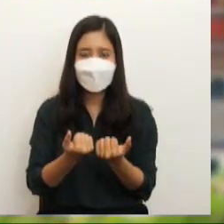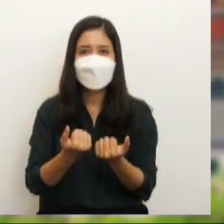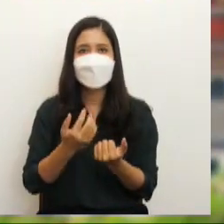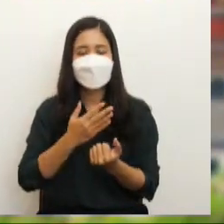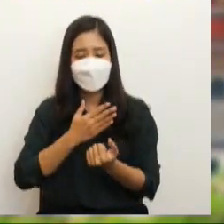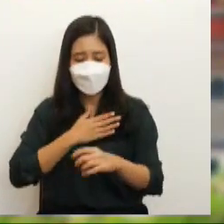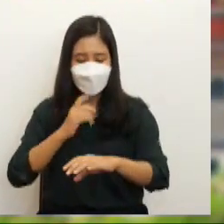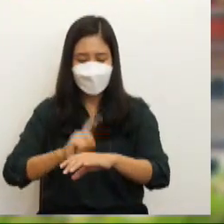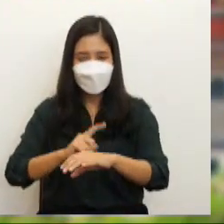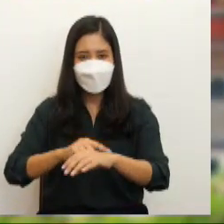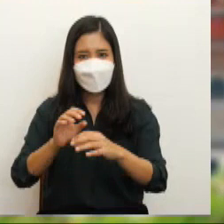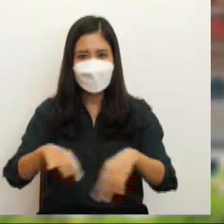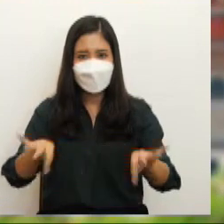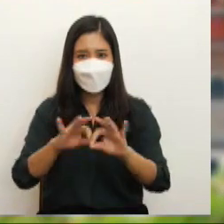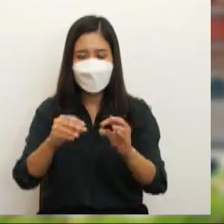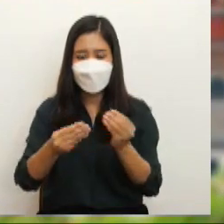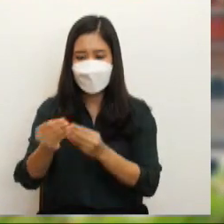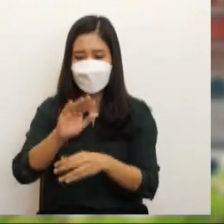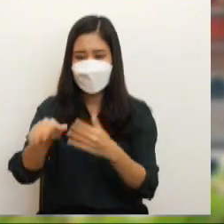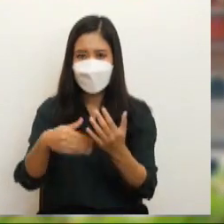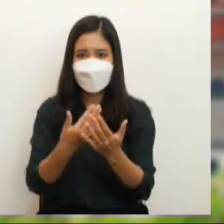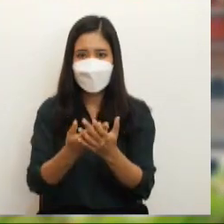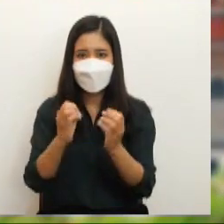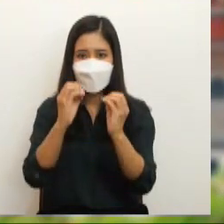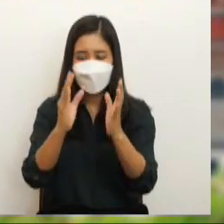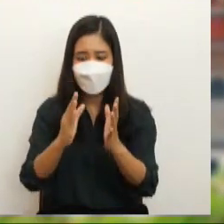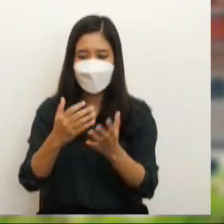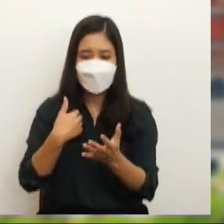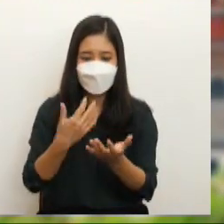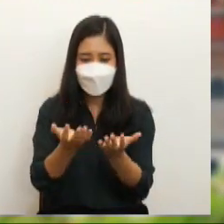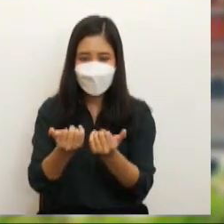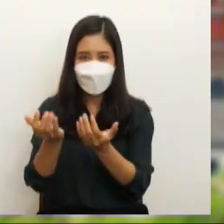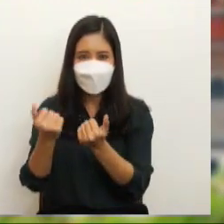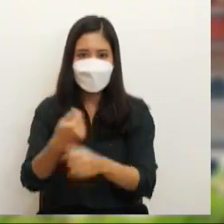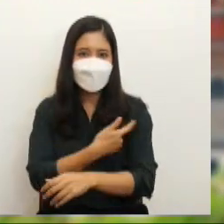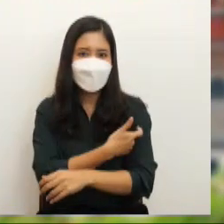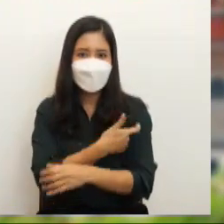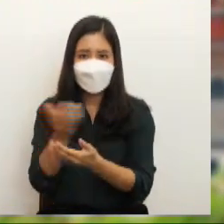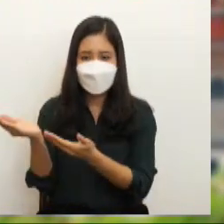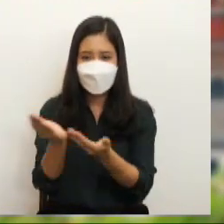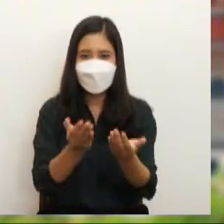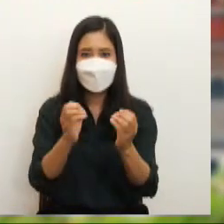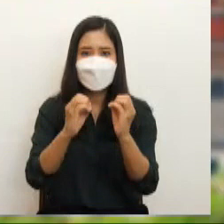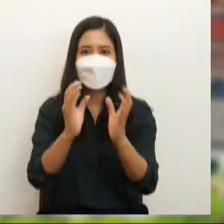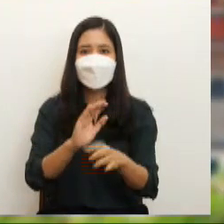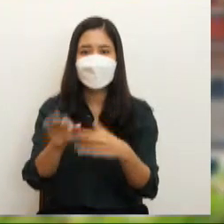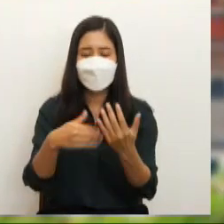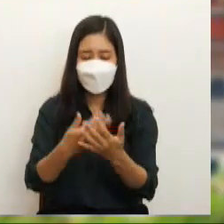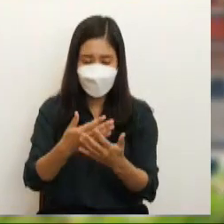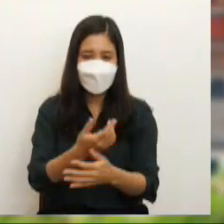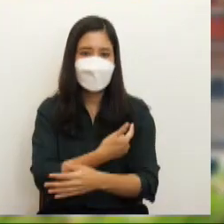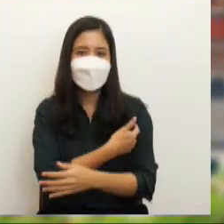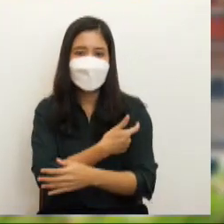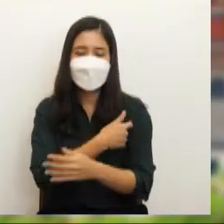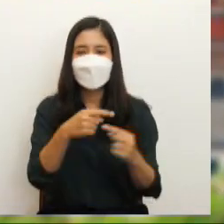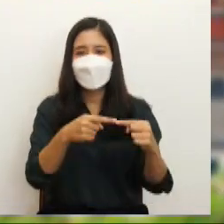าที่ทางสาธารณสุขจังหวัดจะได้จัดสรรแล้วก็เรียนเชิญคุณครูและบุคลากรทางการศึกษาเข้ารับการฉีดวัคซีนต่อ